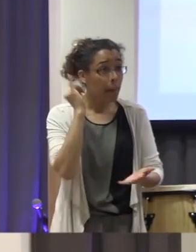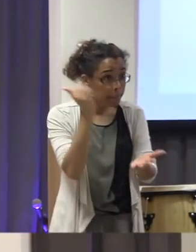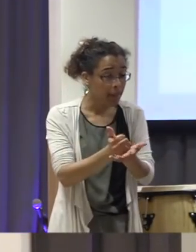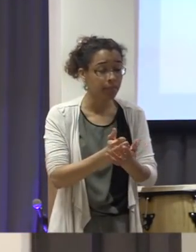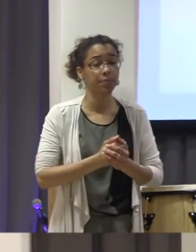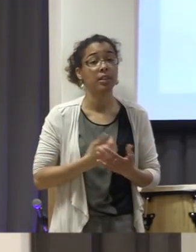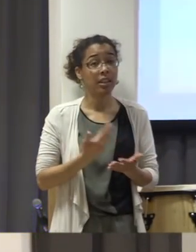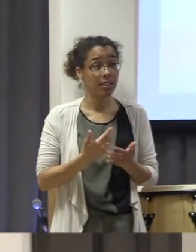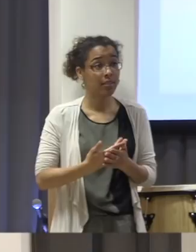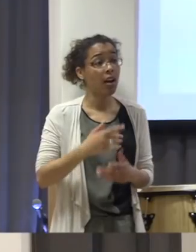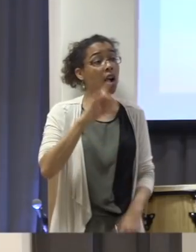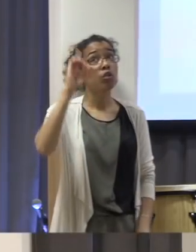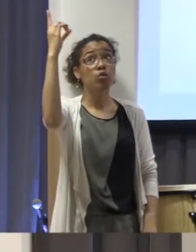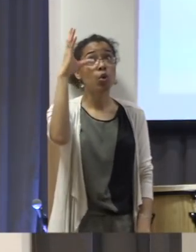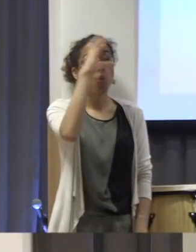t'oubliera jamais.